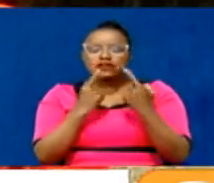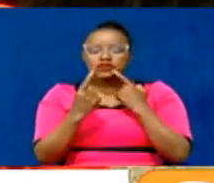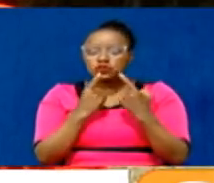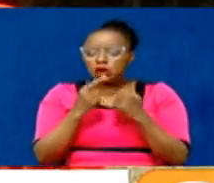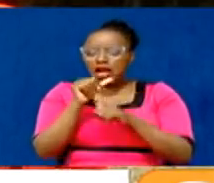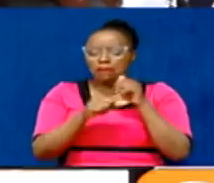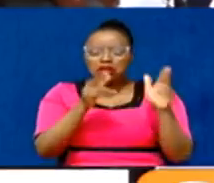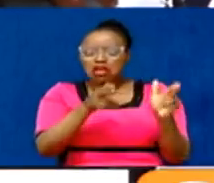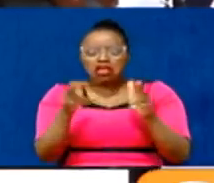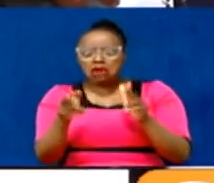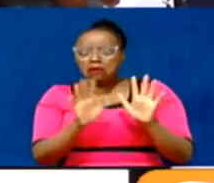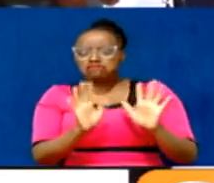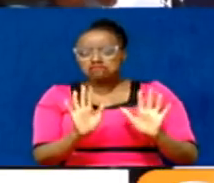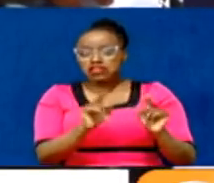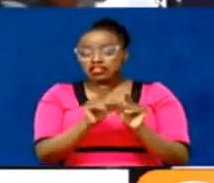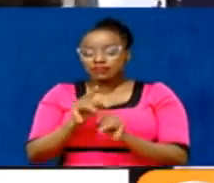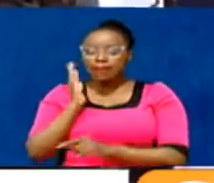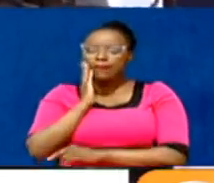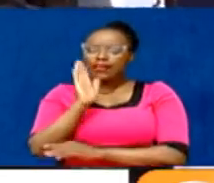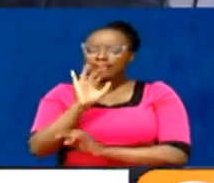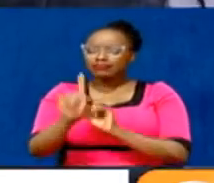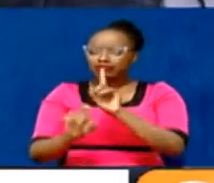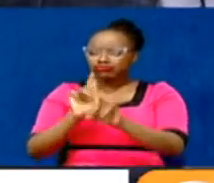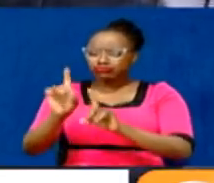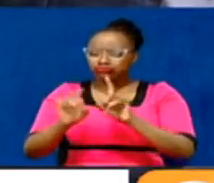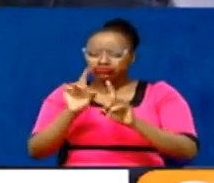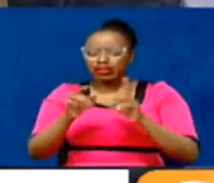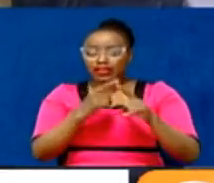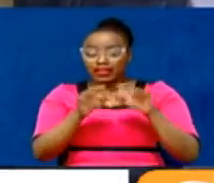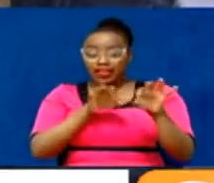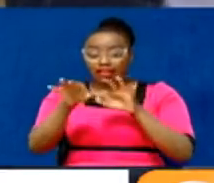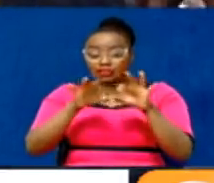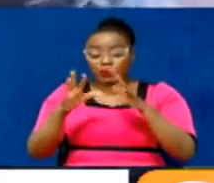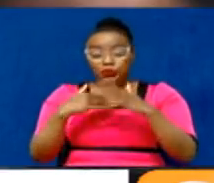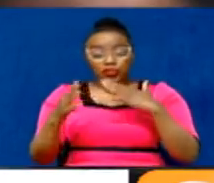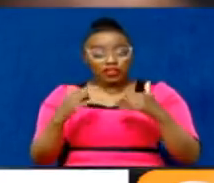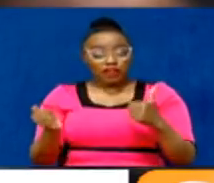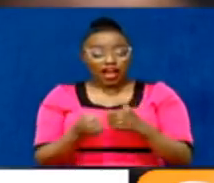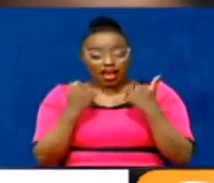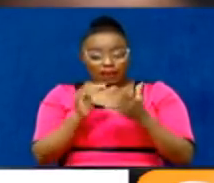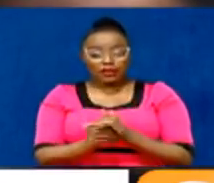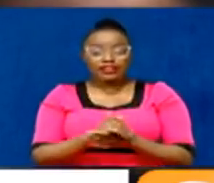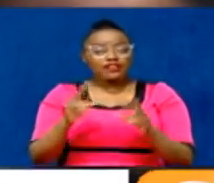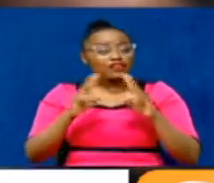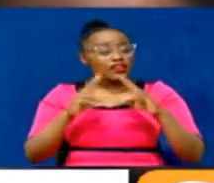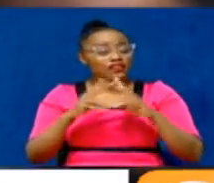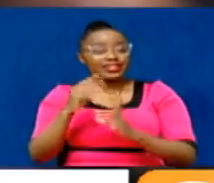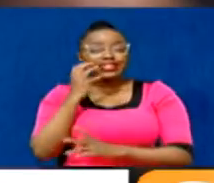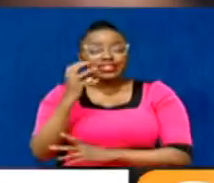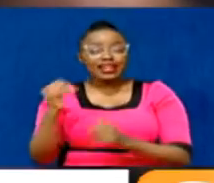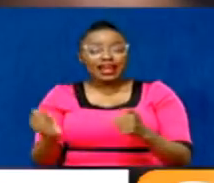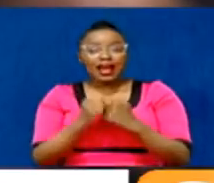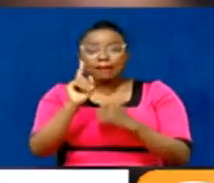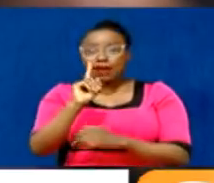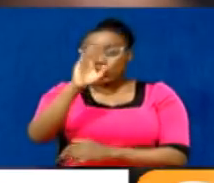hali yake ya kawaida. Mamake alimhoji kwa muda na akaelezea kilichojiri. It's very sad. It